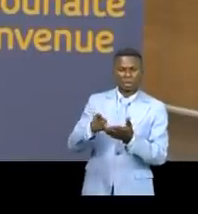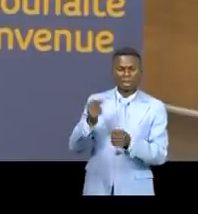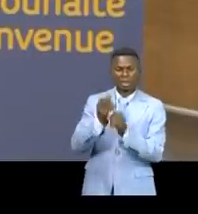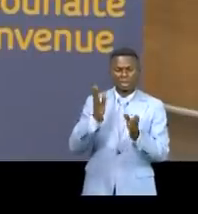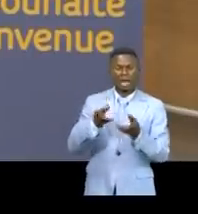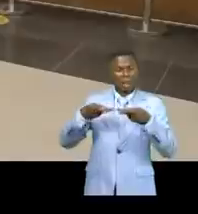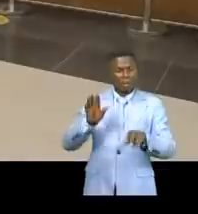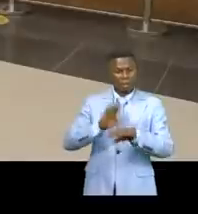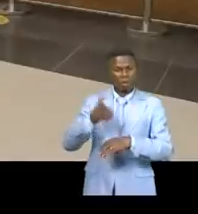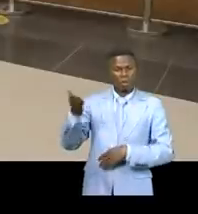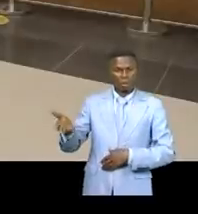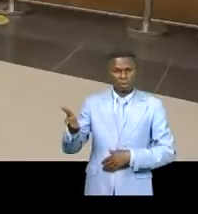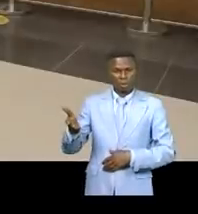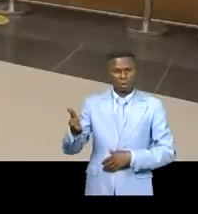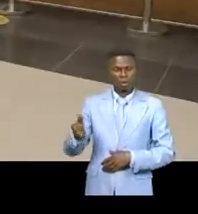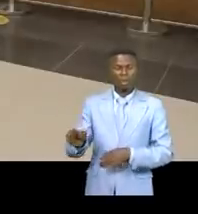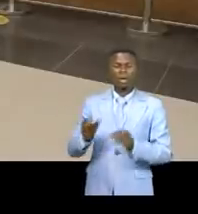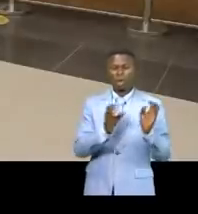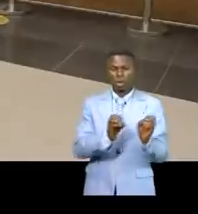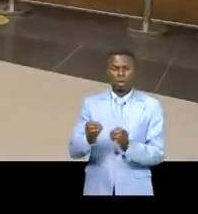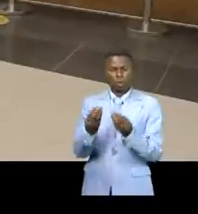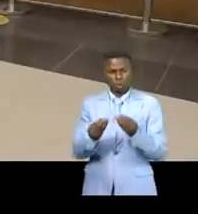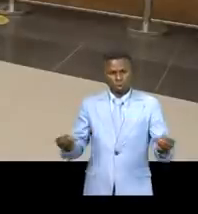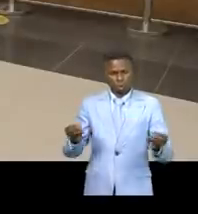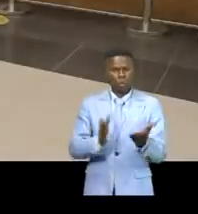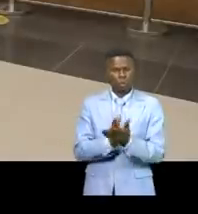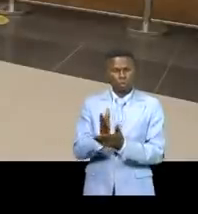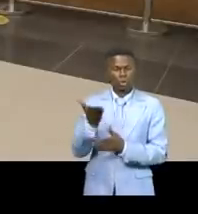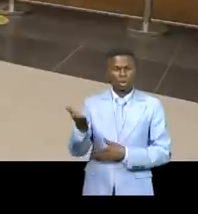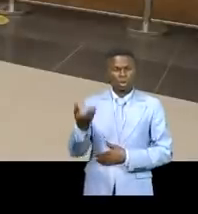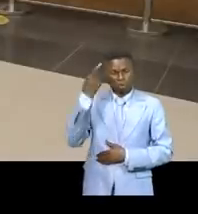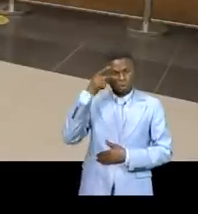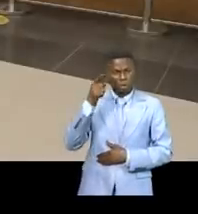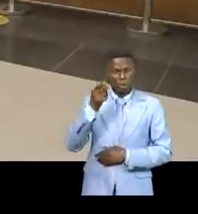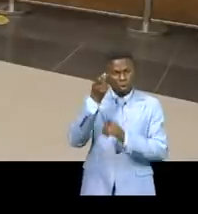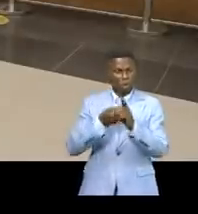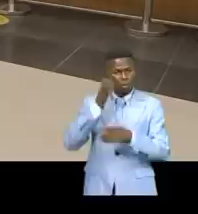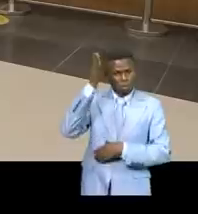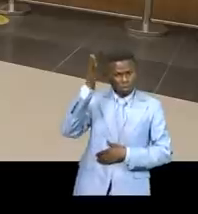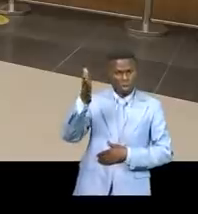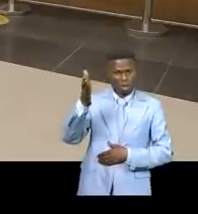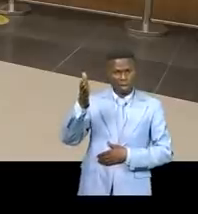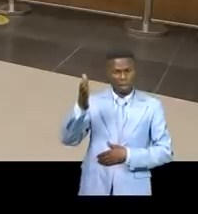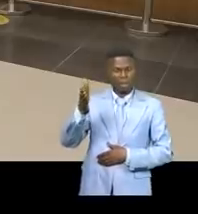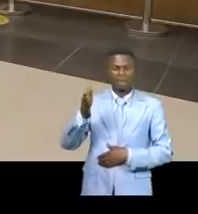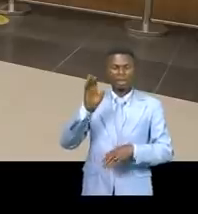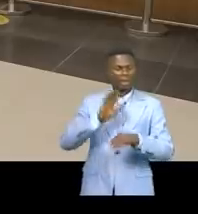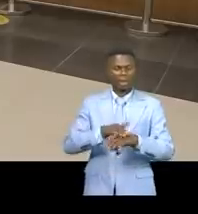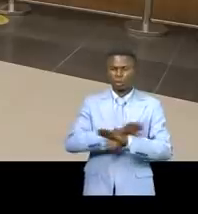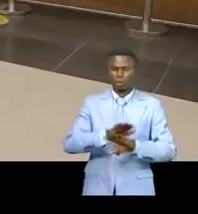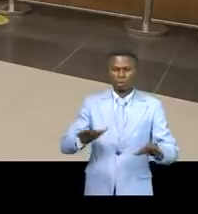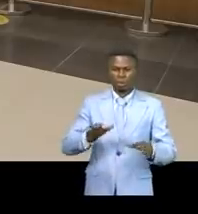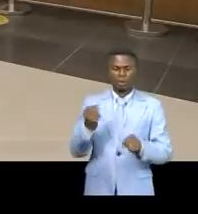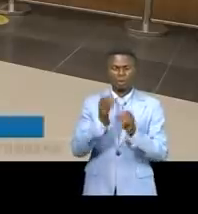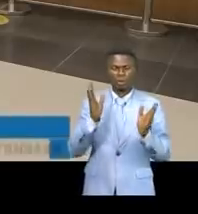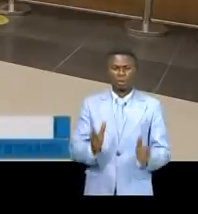cette autorisation-là. Nous mettons déjà en place des solutions idoines afin que des solutions adéquates afin que ce genre de problème ne se répète